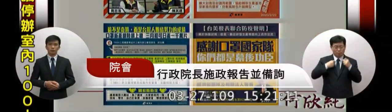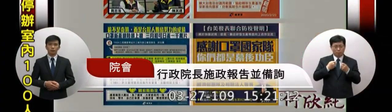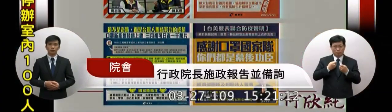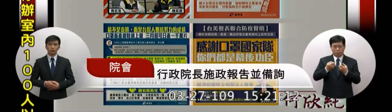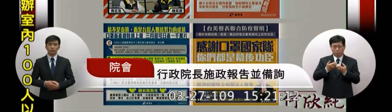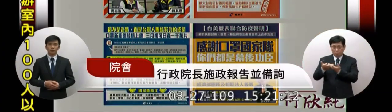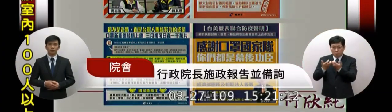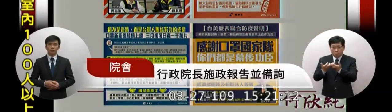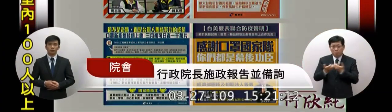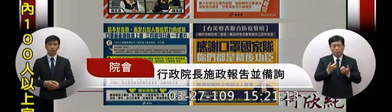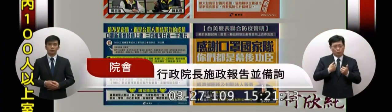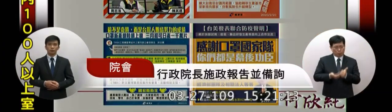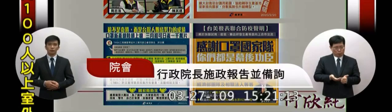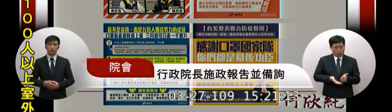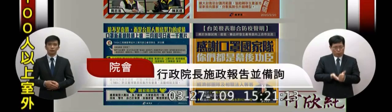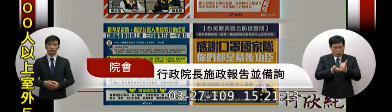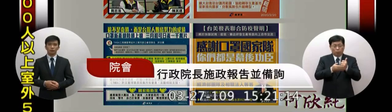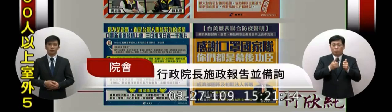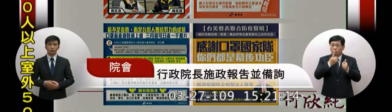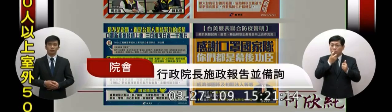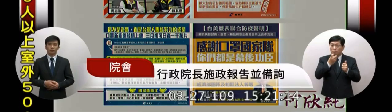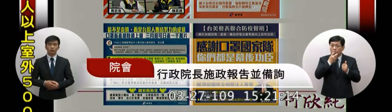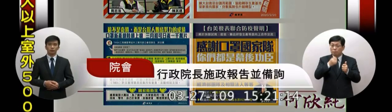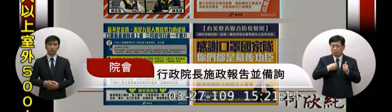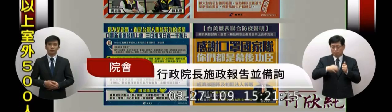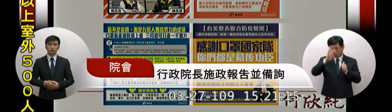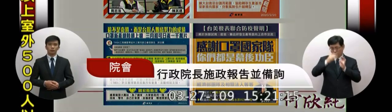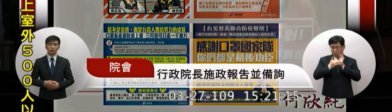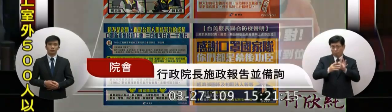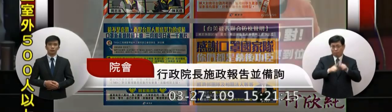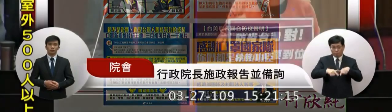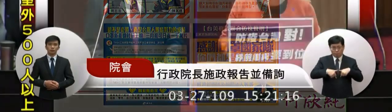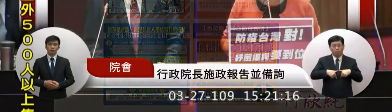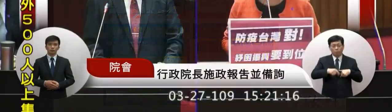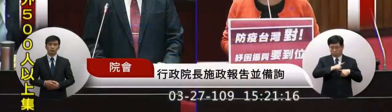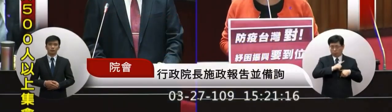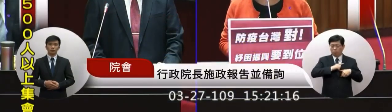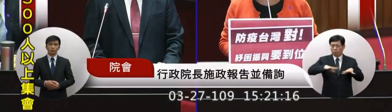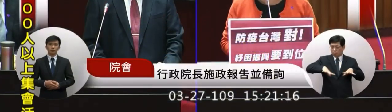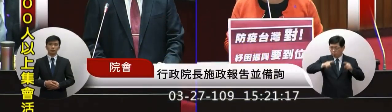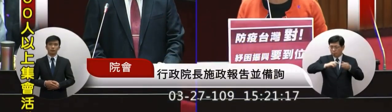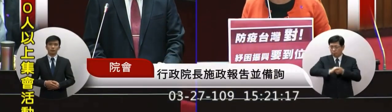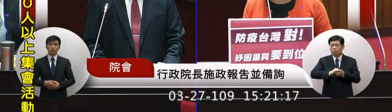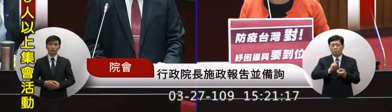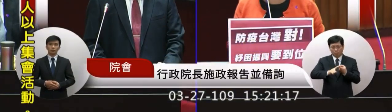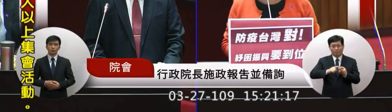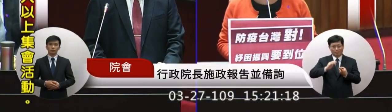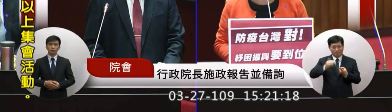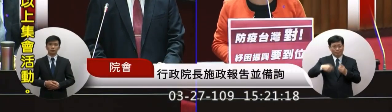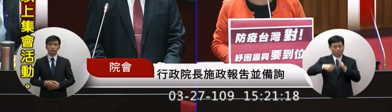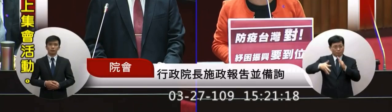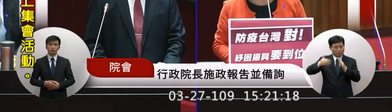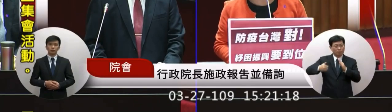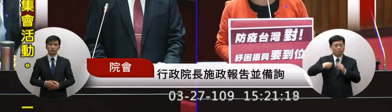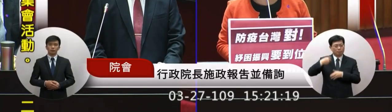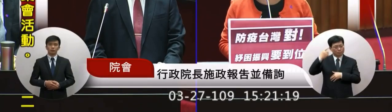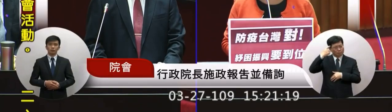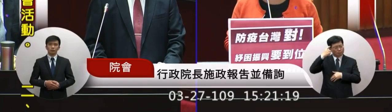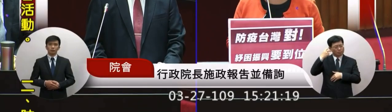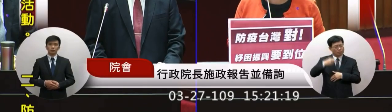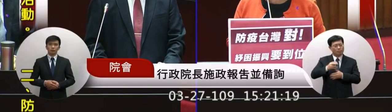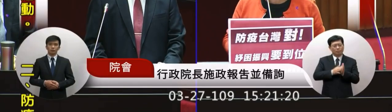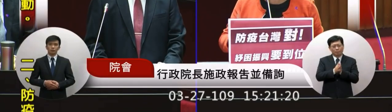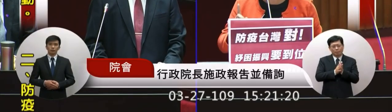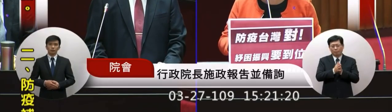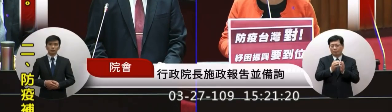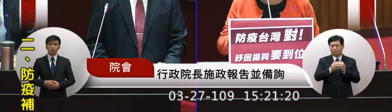面，我当然尊重我们中央防疫指挥中心的一个优先顺序的决定，但是院长，我要来请命一下